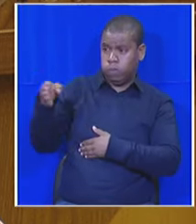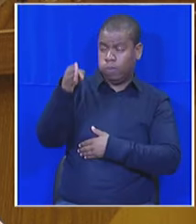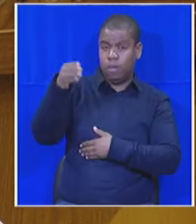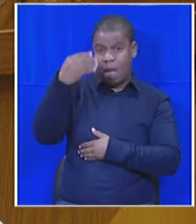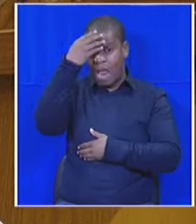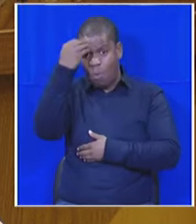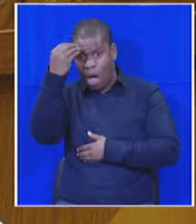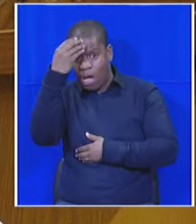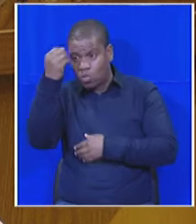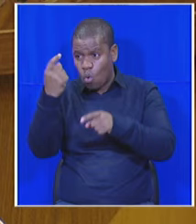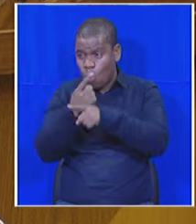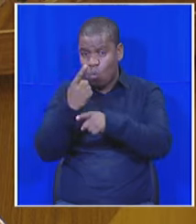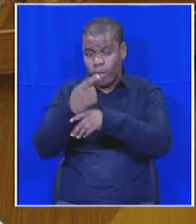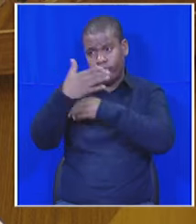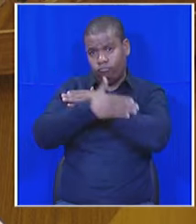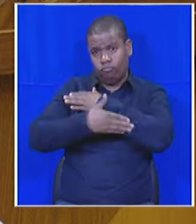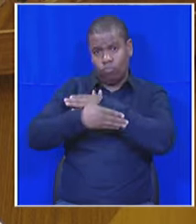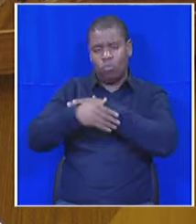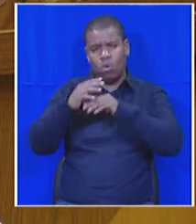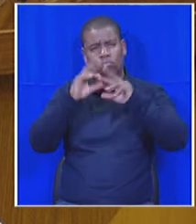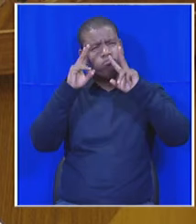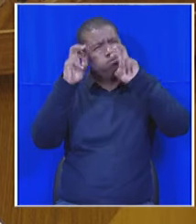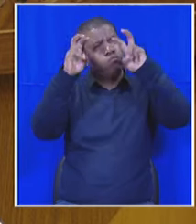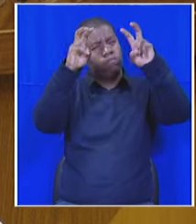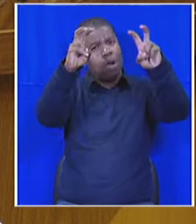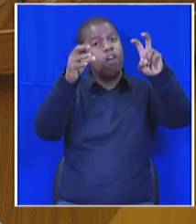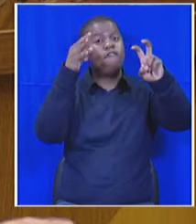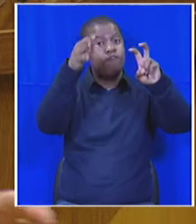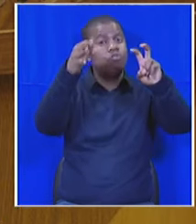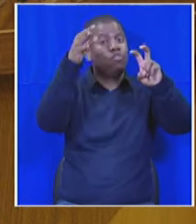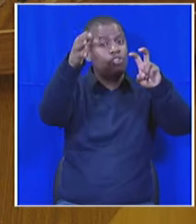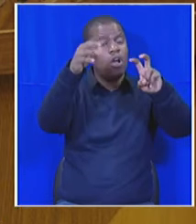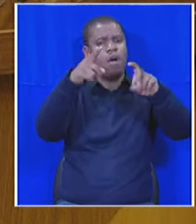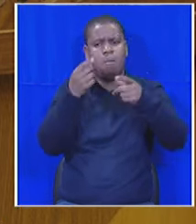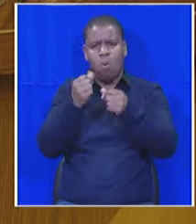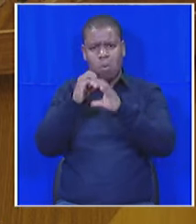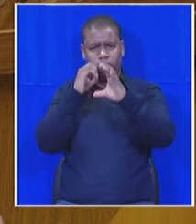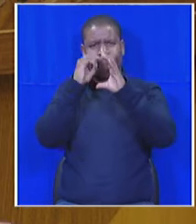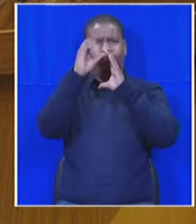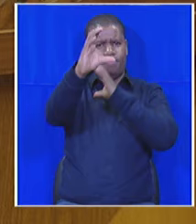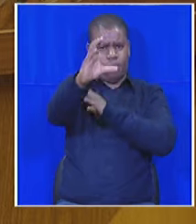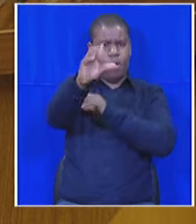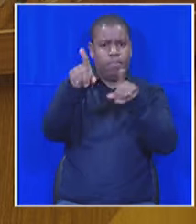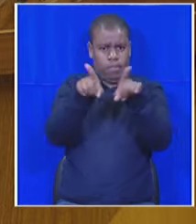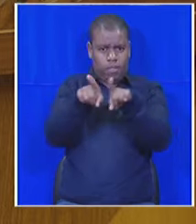wat grootliks investeer in navorsing, innovasie en hoër